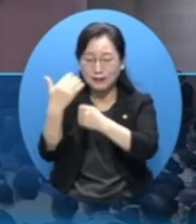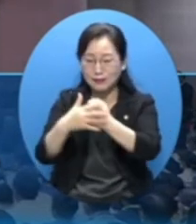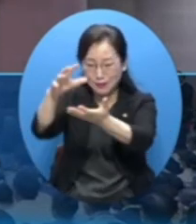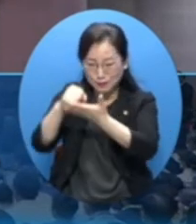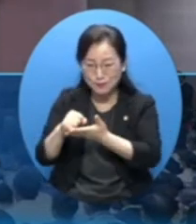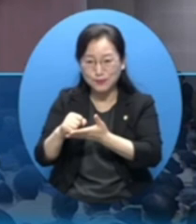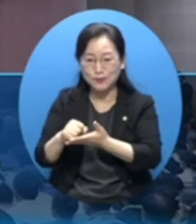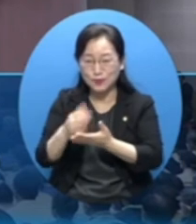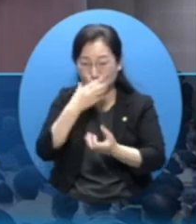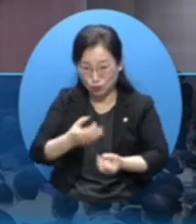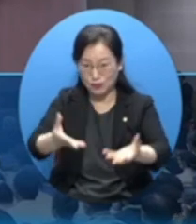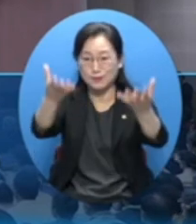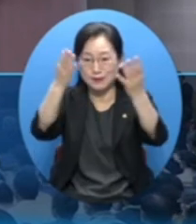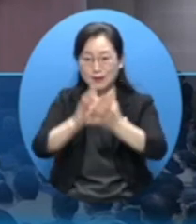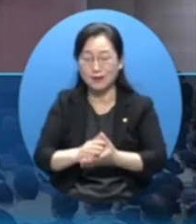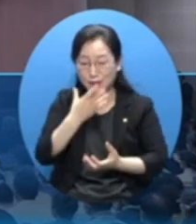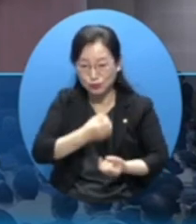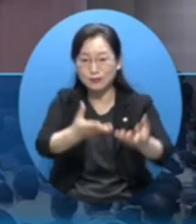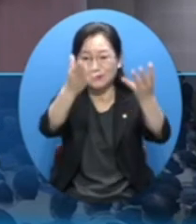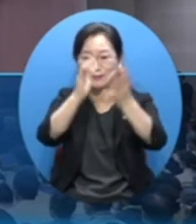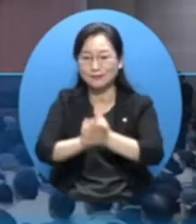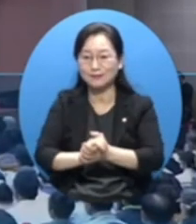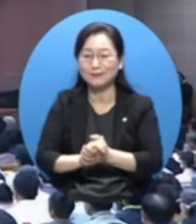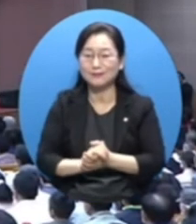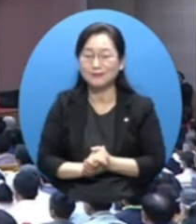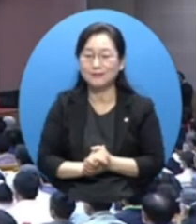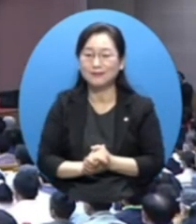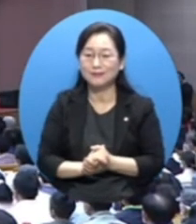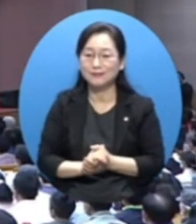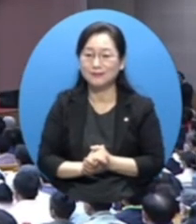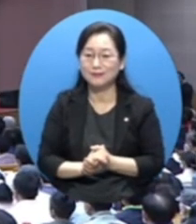은혜가 있게 되기를 주님으로 축원합니다 축원합니다